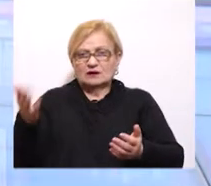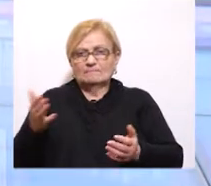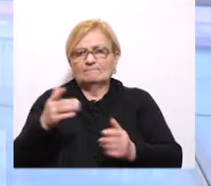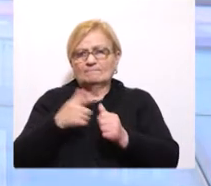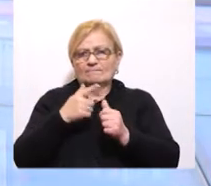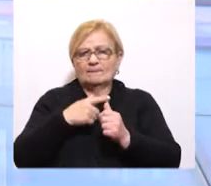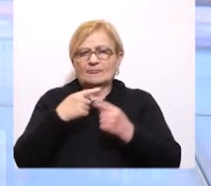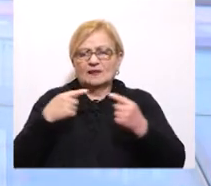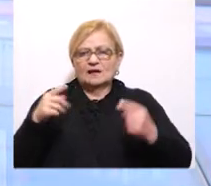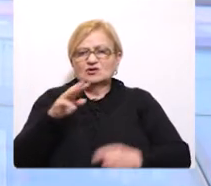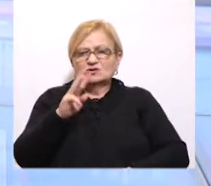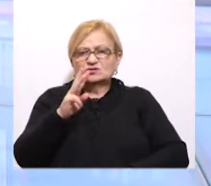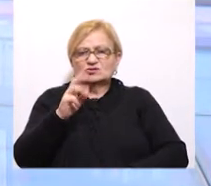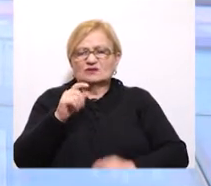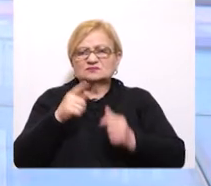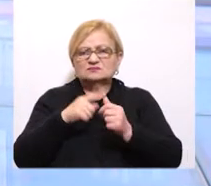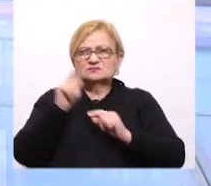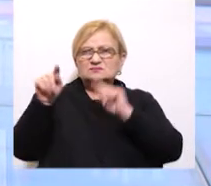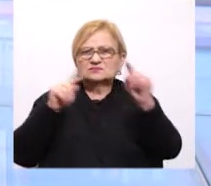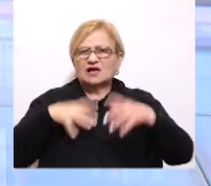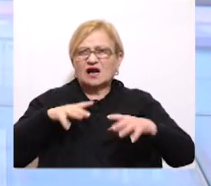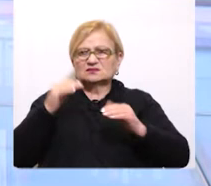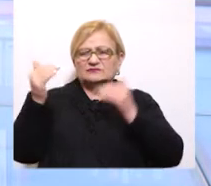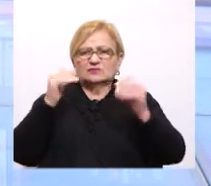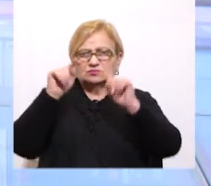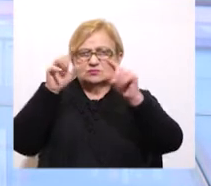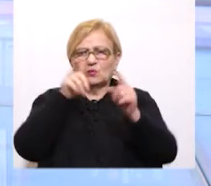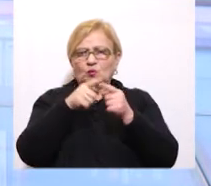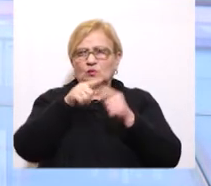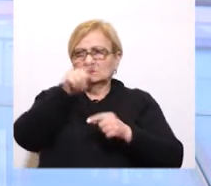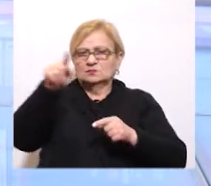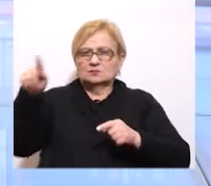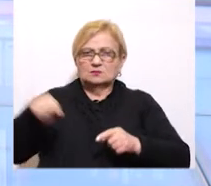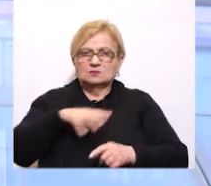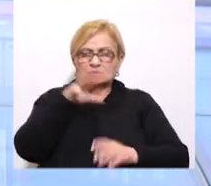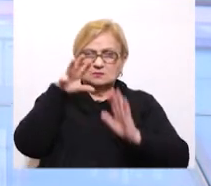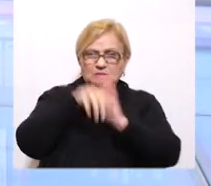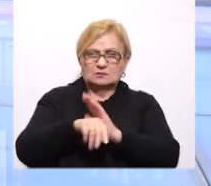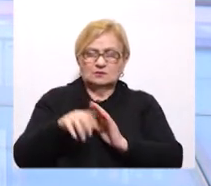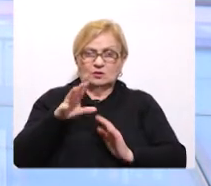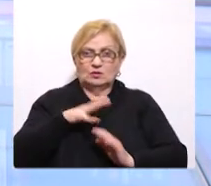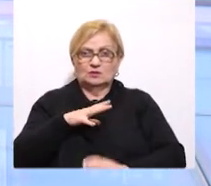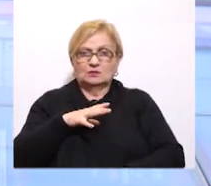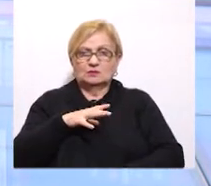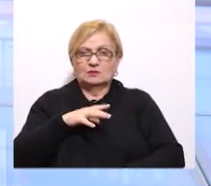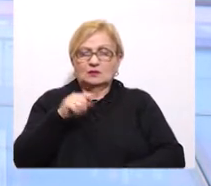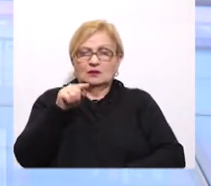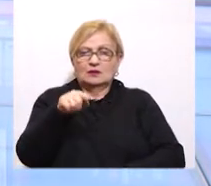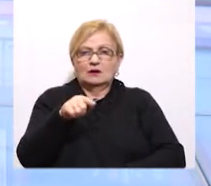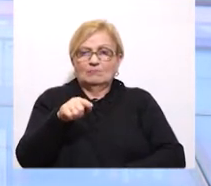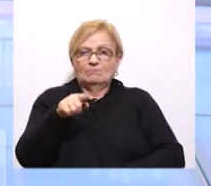კლარჩთა, შავშთა, მესხთა, თორელთა, ქართლელთა და სხვათა. ის